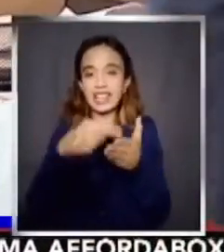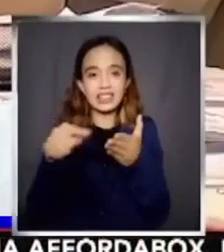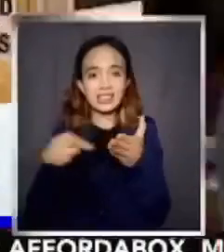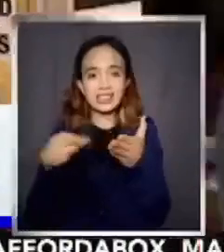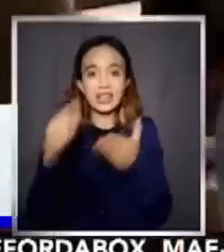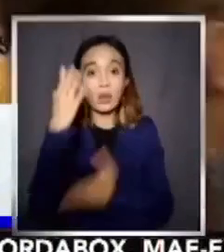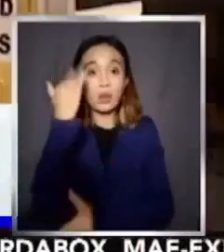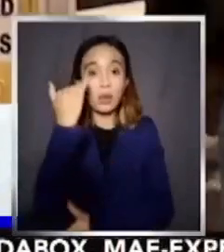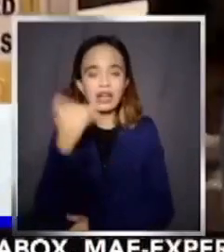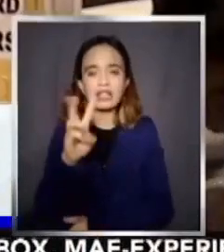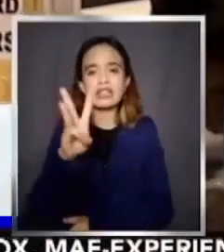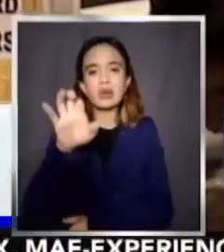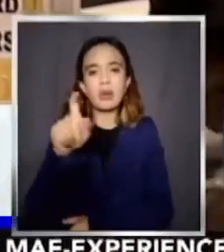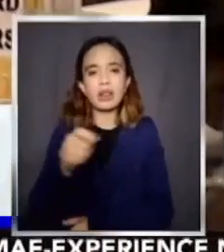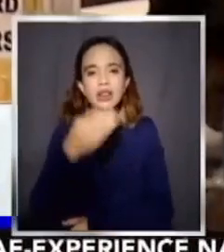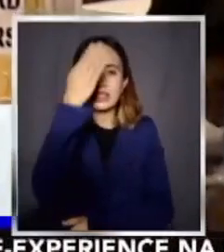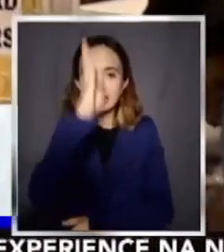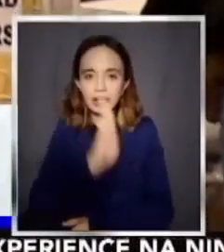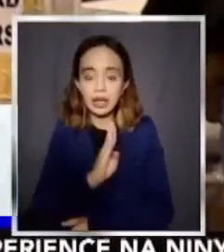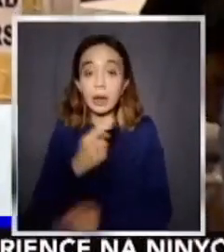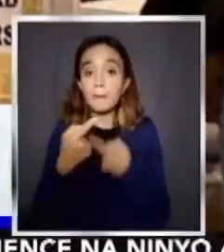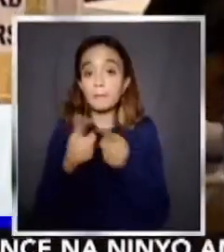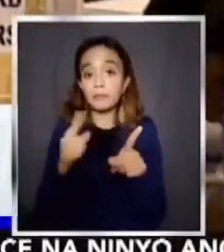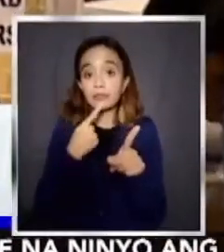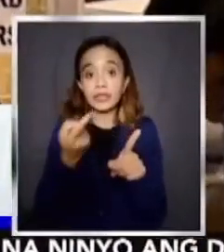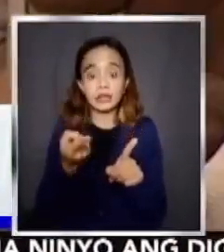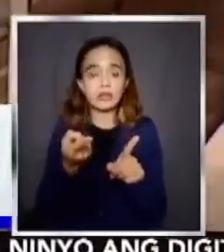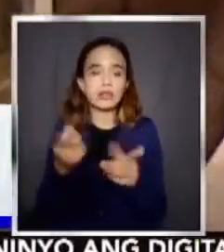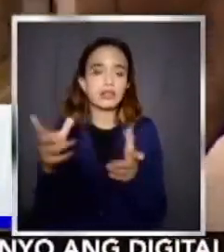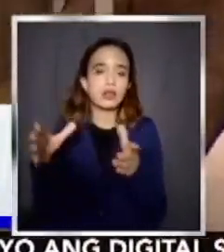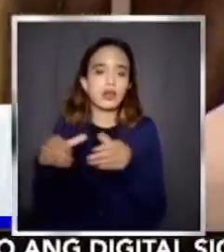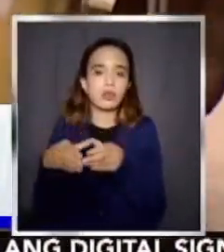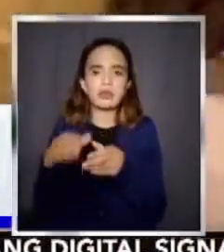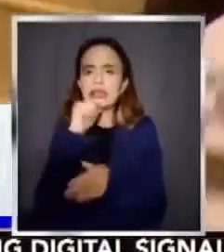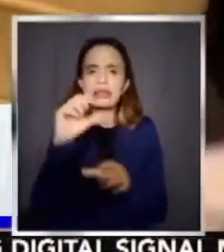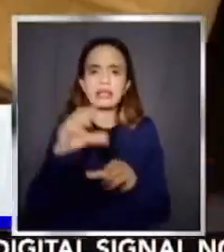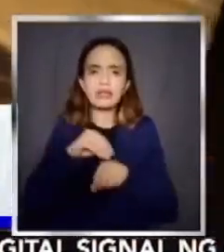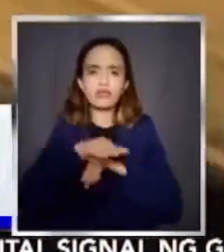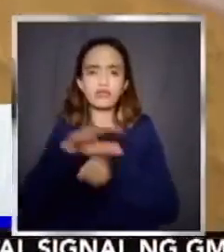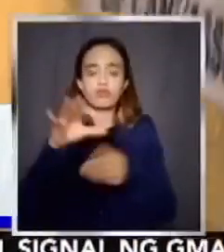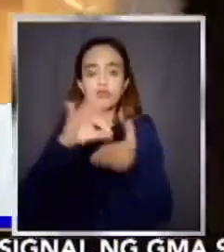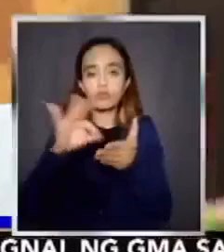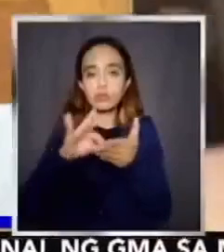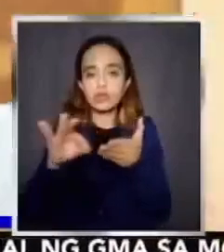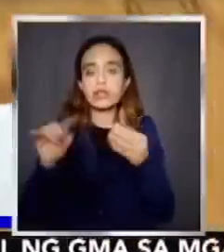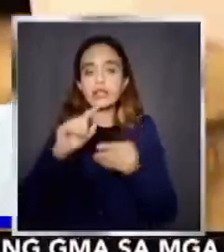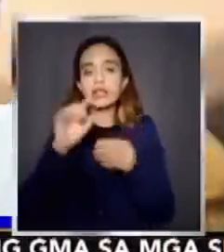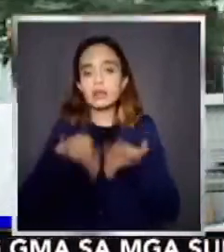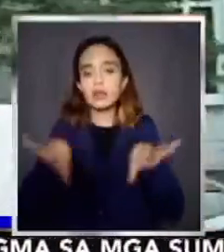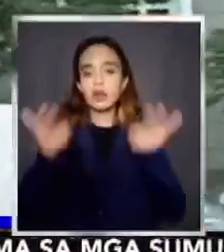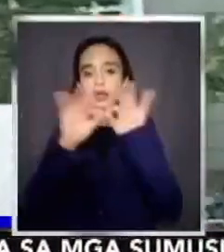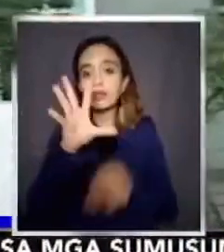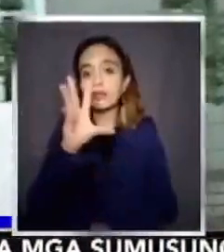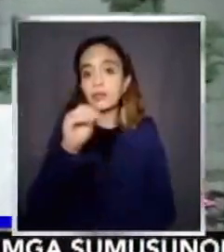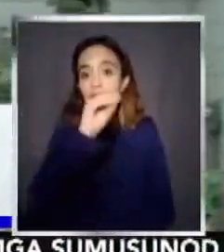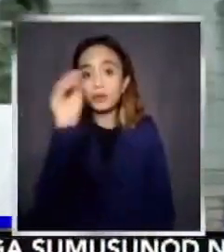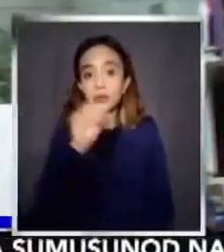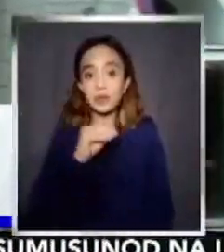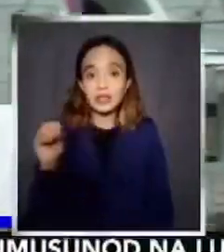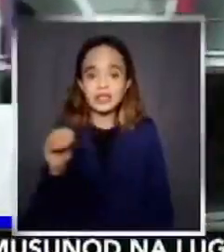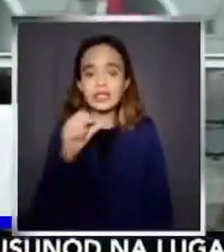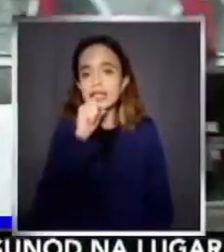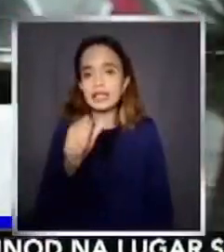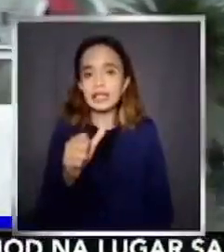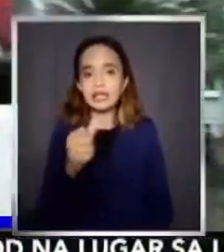Pero ayon sa komite, hindi maapektuhan ang audit basta't hanggang 5% lamang ng mga balota ang hindi mabilang. Ayon